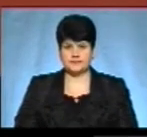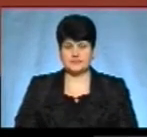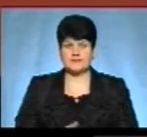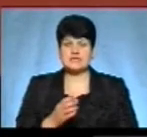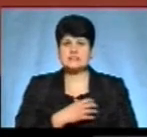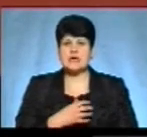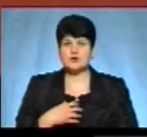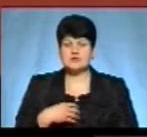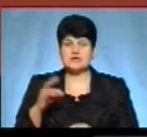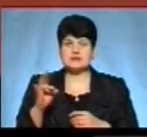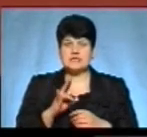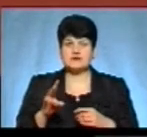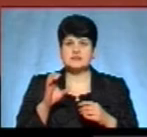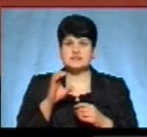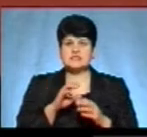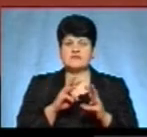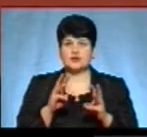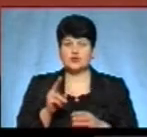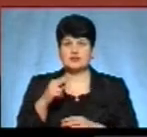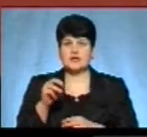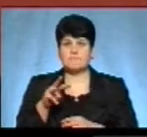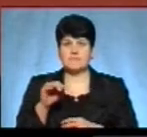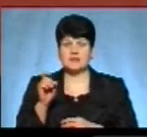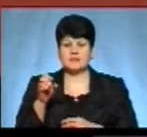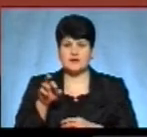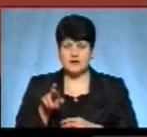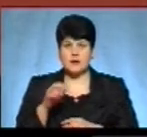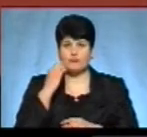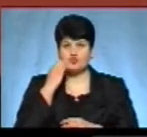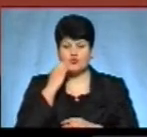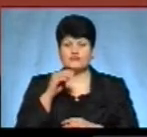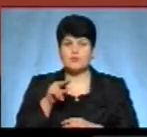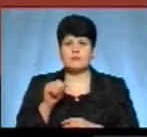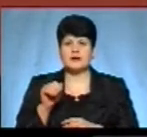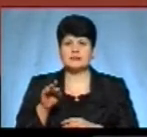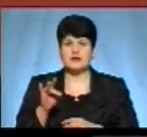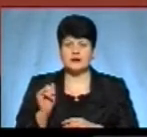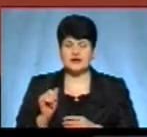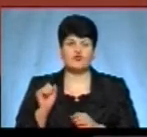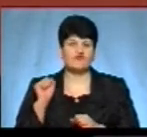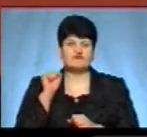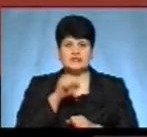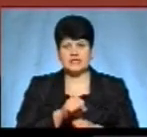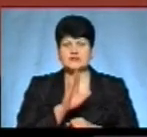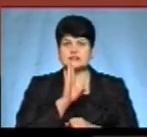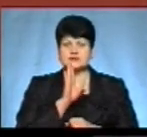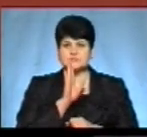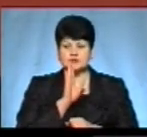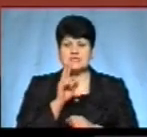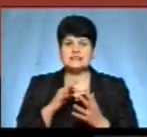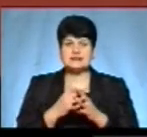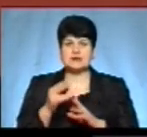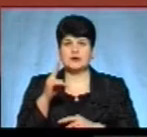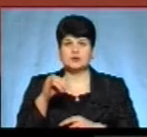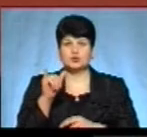церкви Святого Дмитрія Української православної церкви Московського патріархату вдарив жительку села Дунаїв Кременецького району